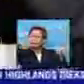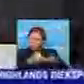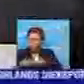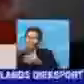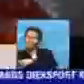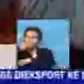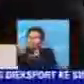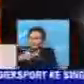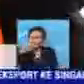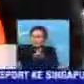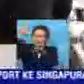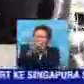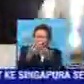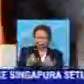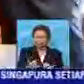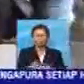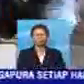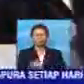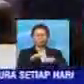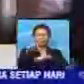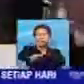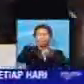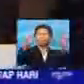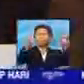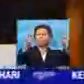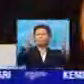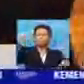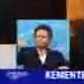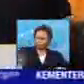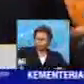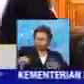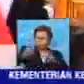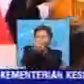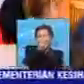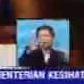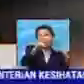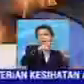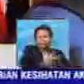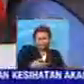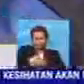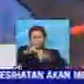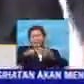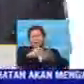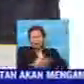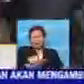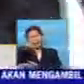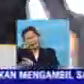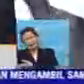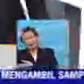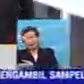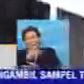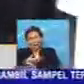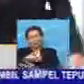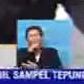4 hari lagi sehingga hari ini pada Rabu lepas mahkamah mbebaskan seorang lagi anak lelaki KSU itu yang berusia